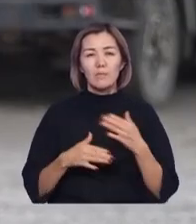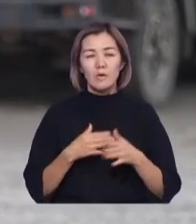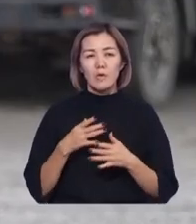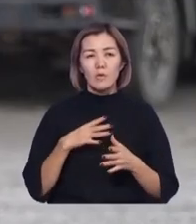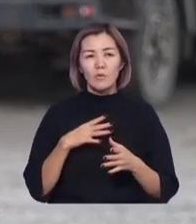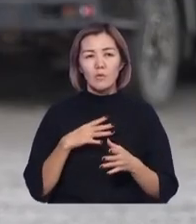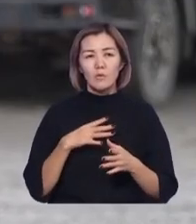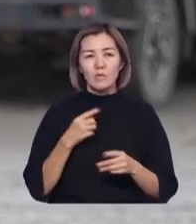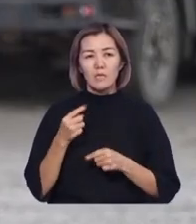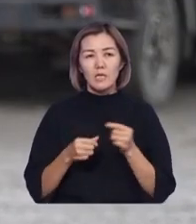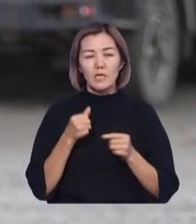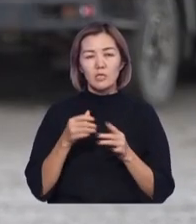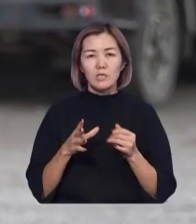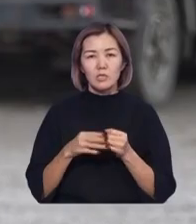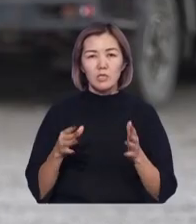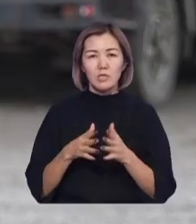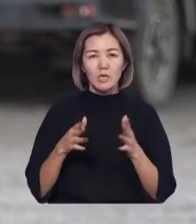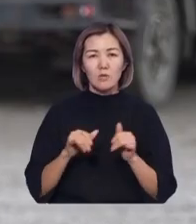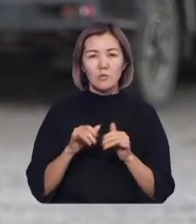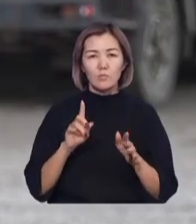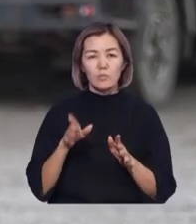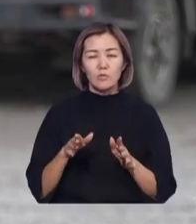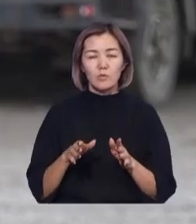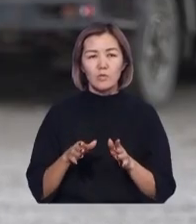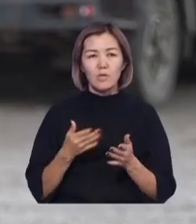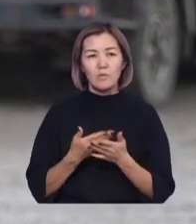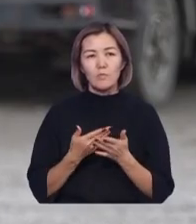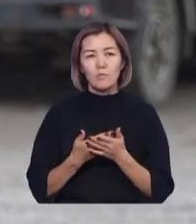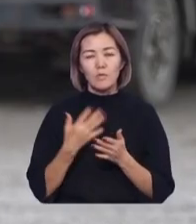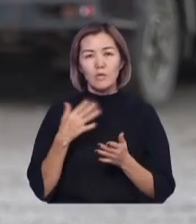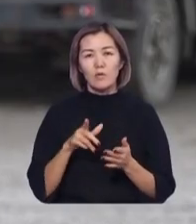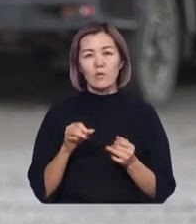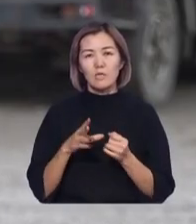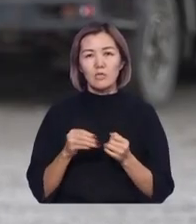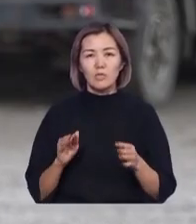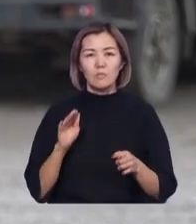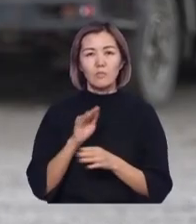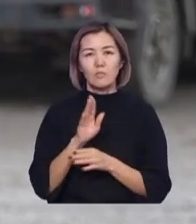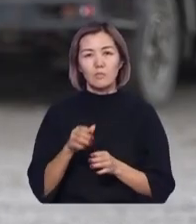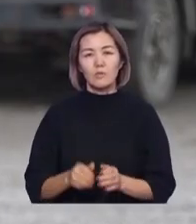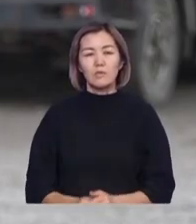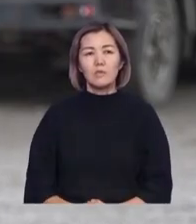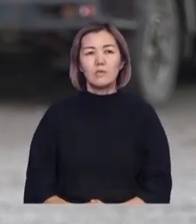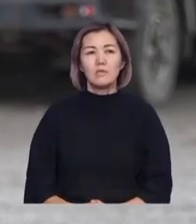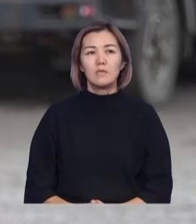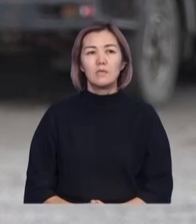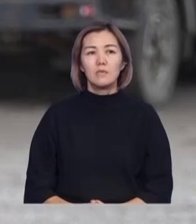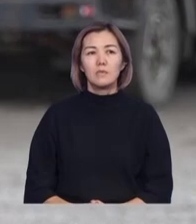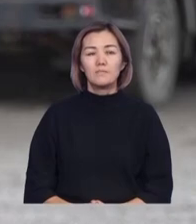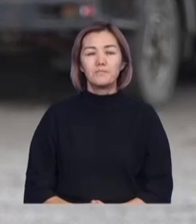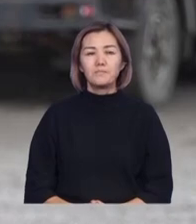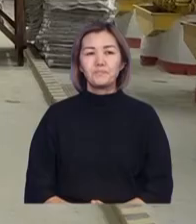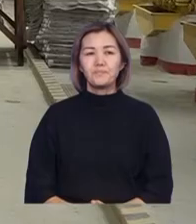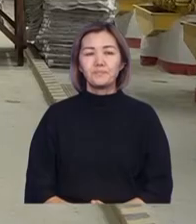биылдыққа келесі жылға ұлғайтсақ па деп отырмыз. Тағы да мөлшерімен 50 гектар шамасына қазір қызылша дәнін дақылын себеміз деп